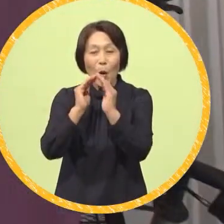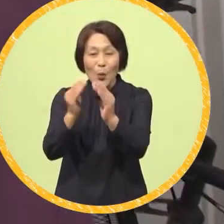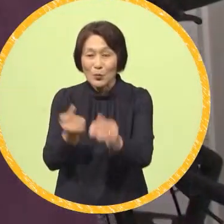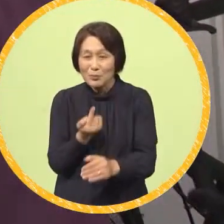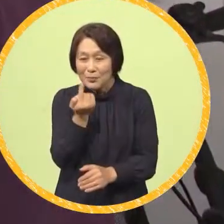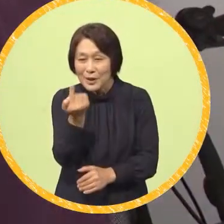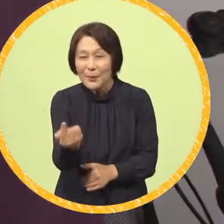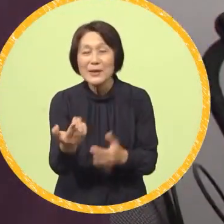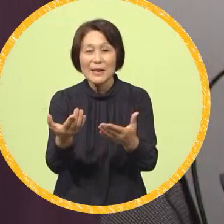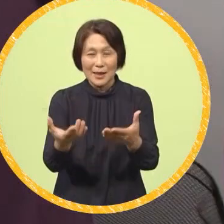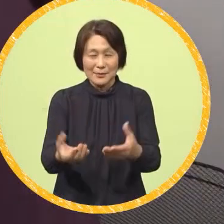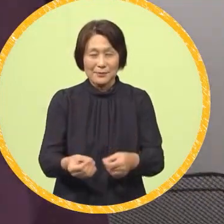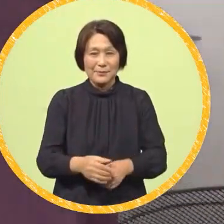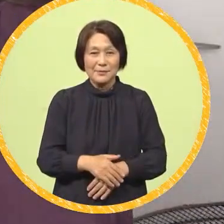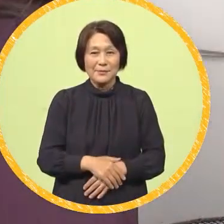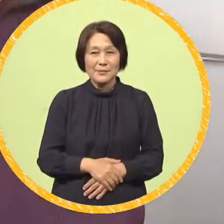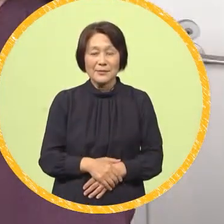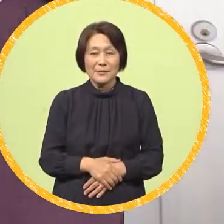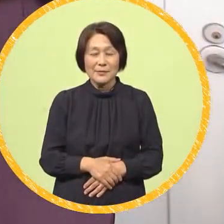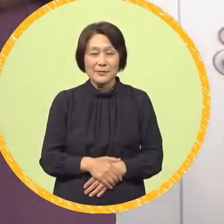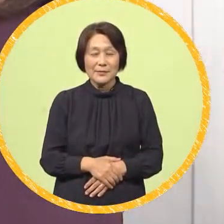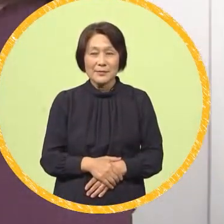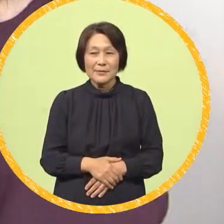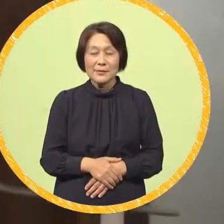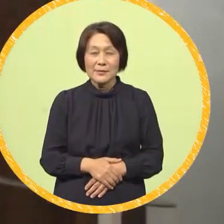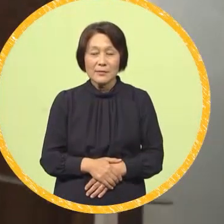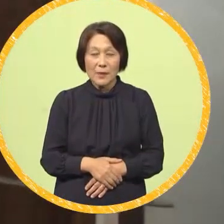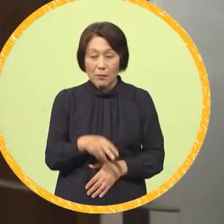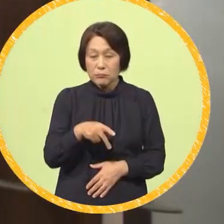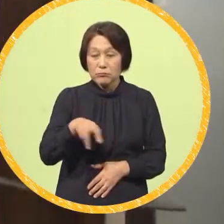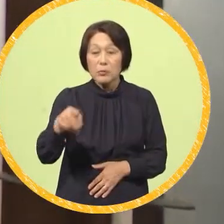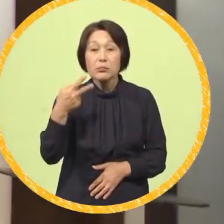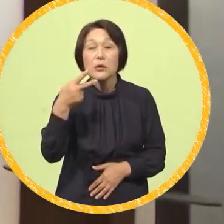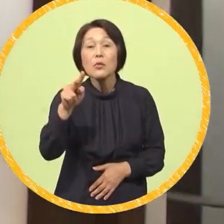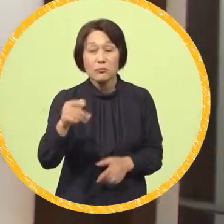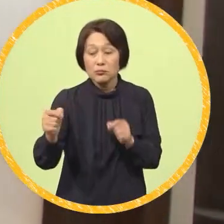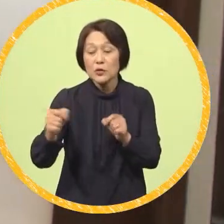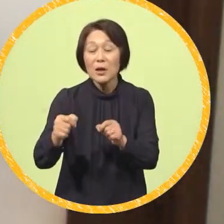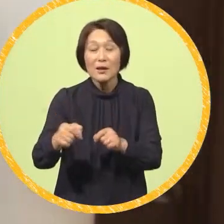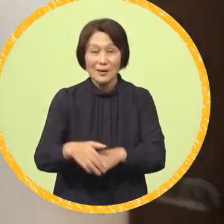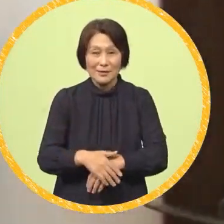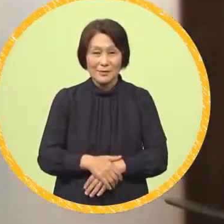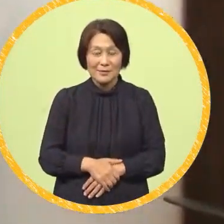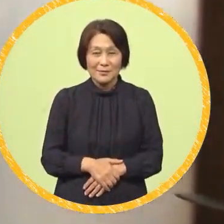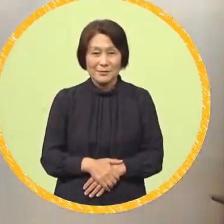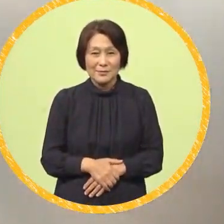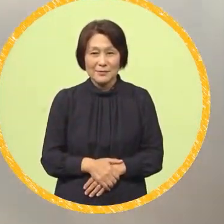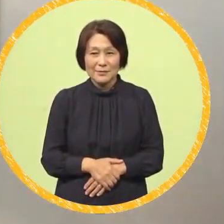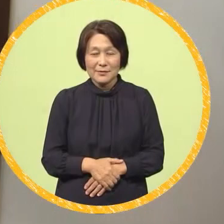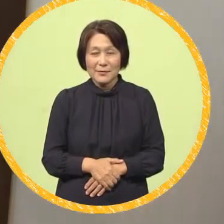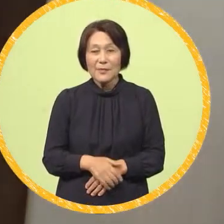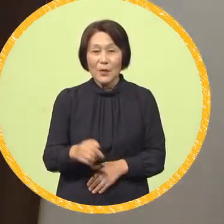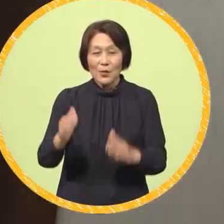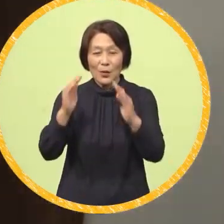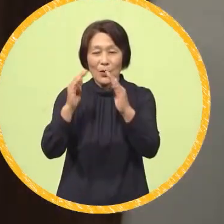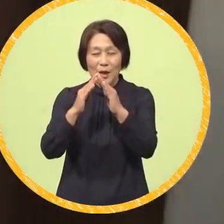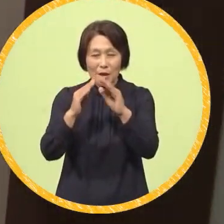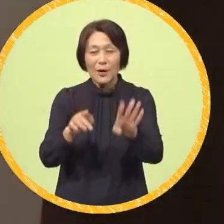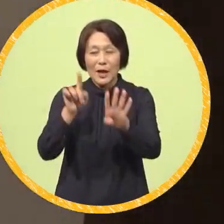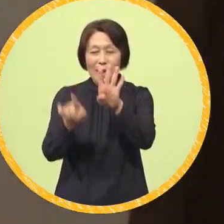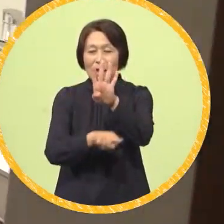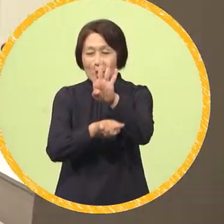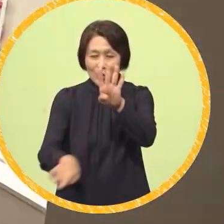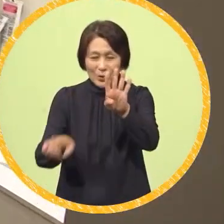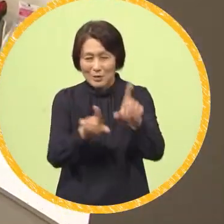ました。 新しい匂いがしますね。 先ほどのとこから2分ほどでとても近いんですよね。ここの入居者は4人ということです